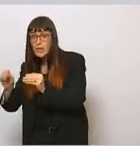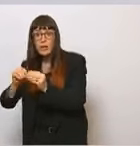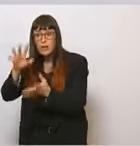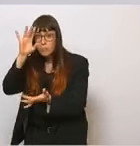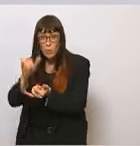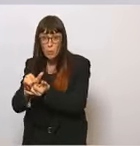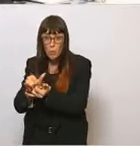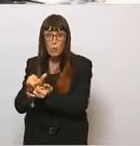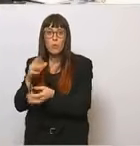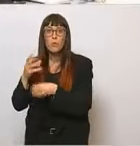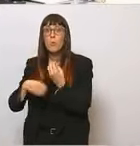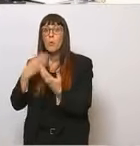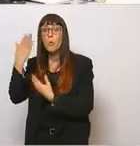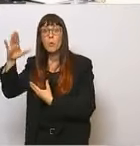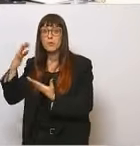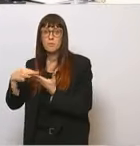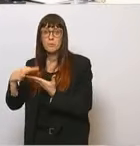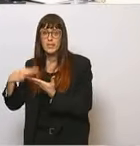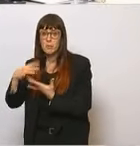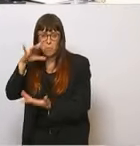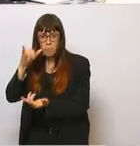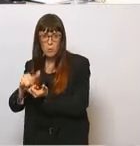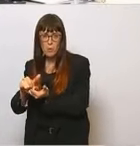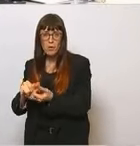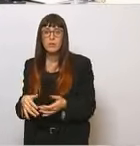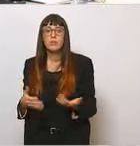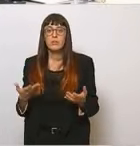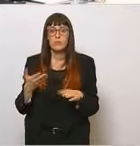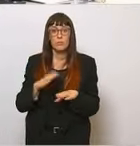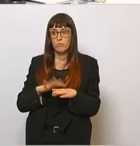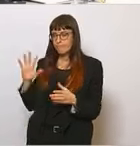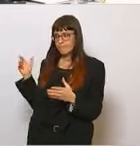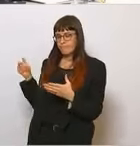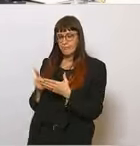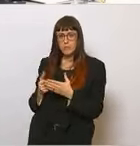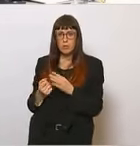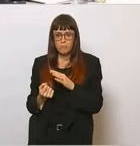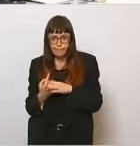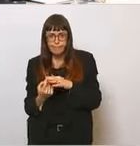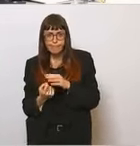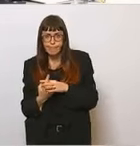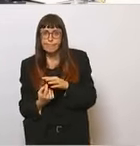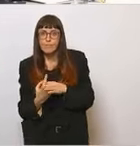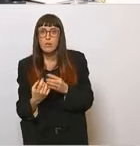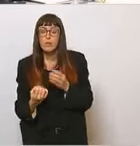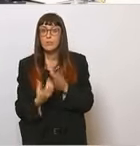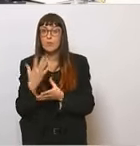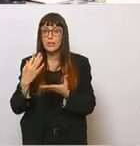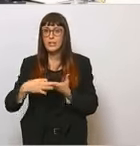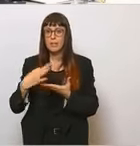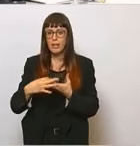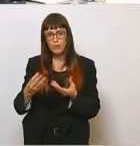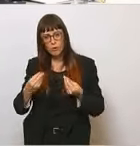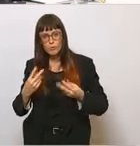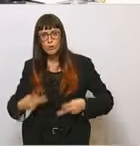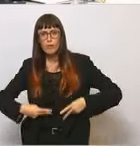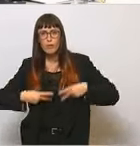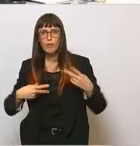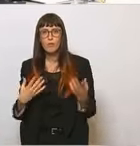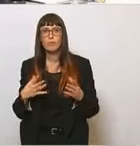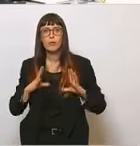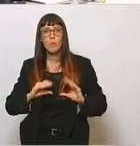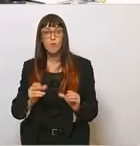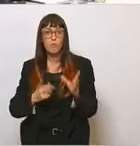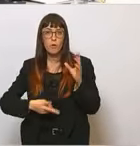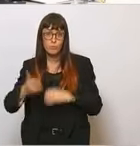des applications tous les jours pour rendre nos vies meilleures. Donc, c'est important. Et je voudrais répondre à quelque chose qui a été dit auparavant sur la question